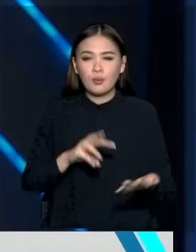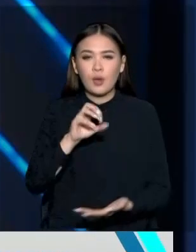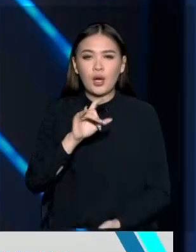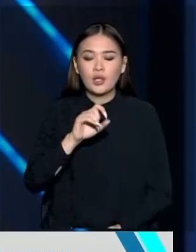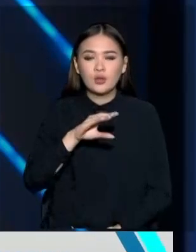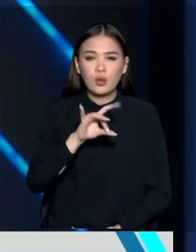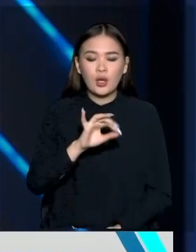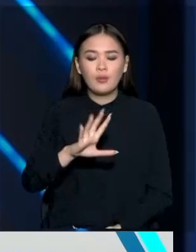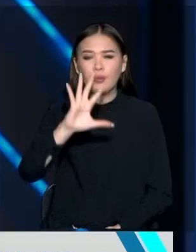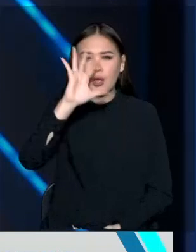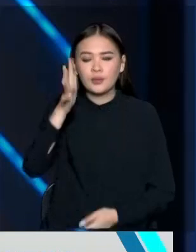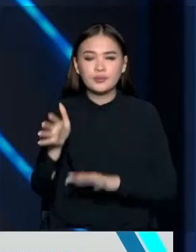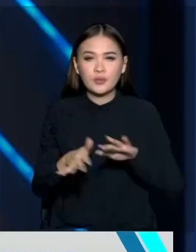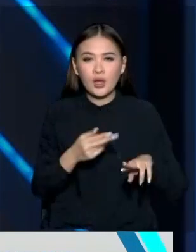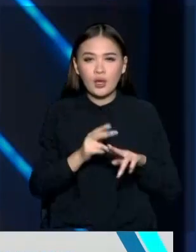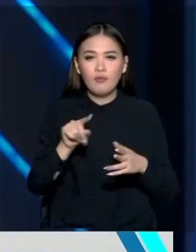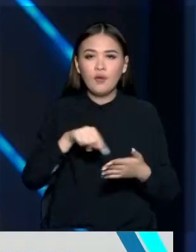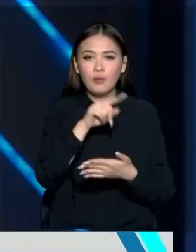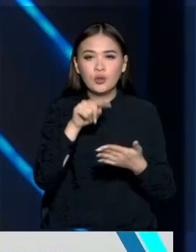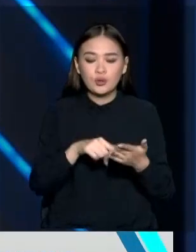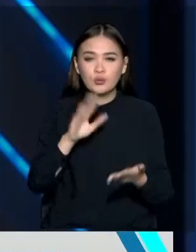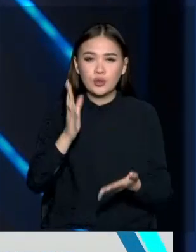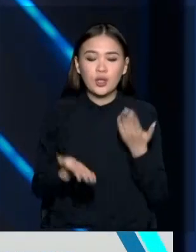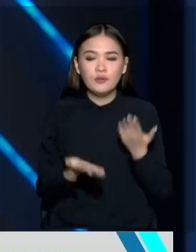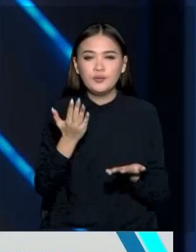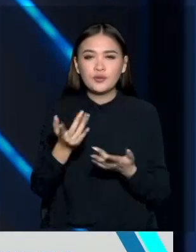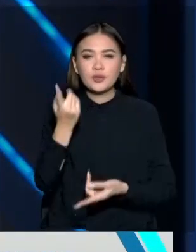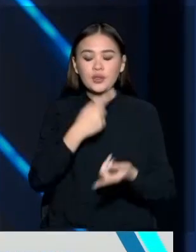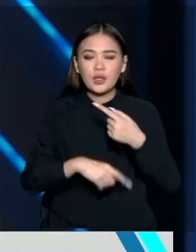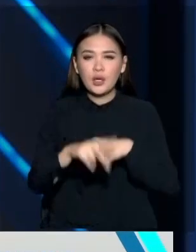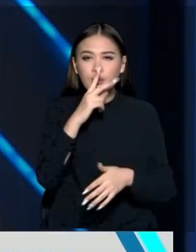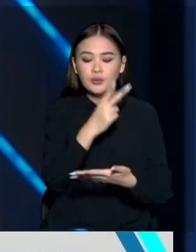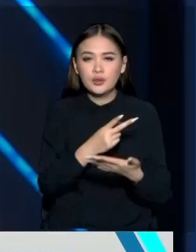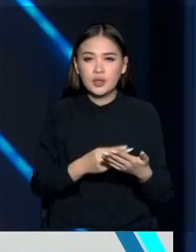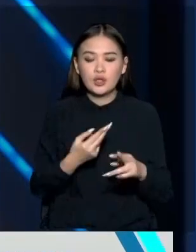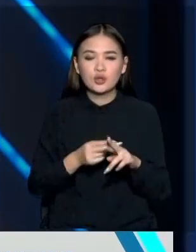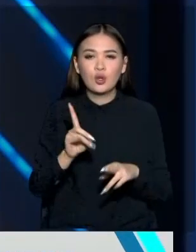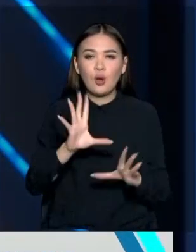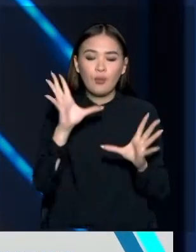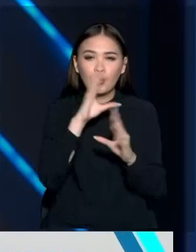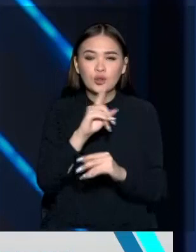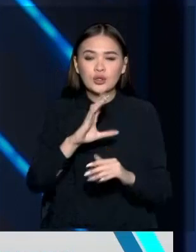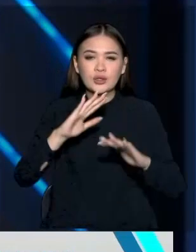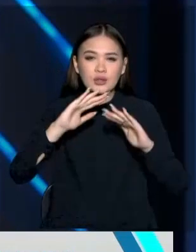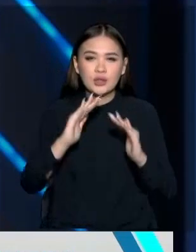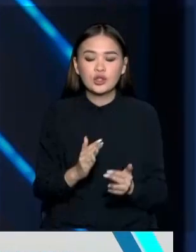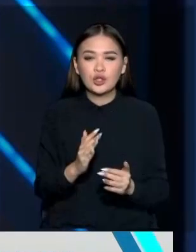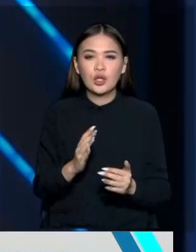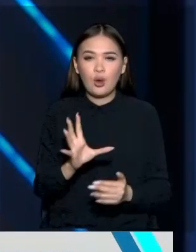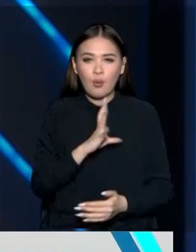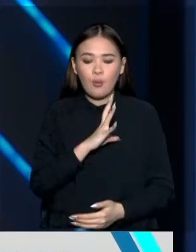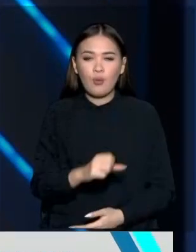Через пять лет этот вопрос будут наверняка пересматривать есть основания предполагать что снижение все-таки